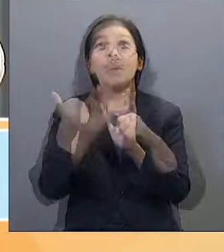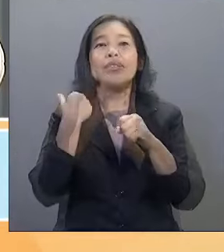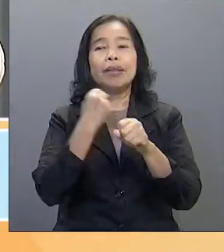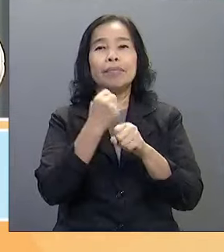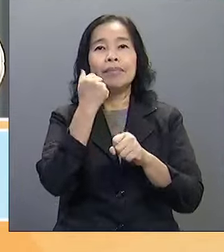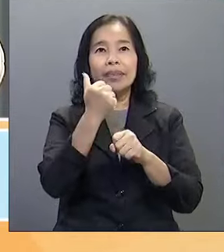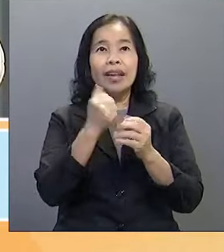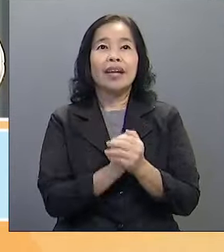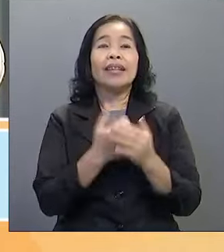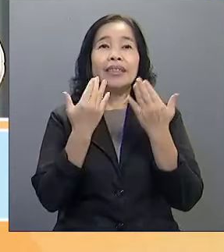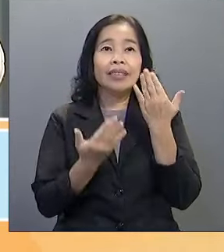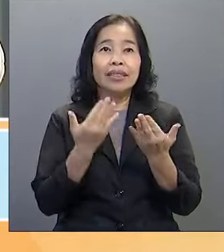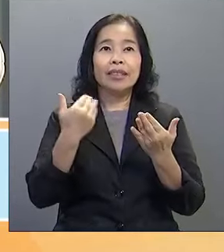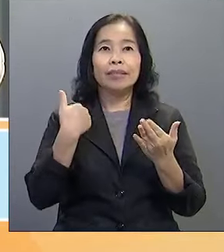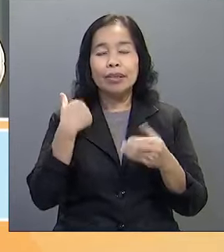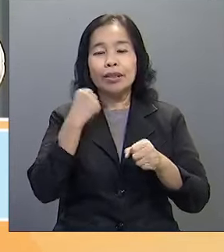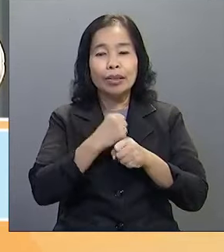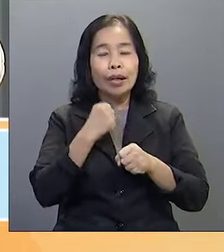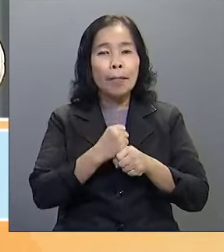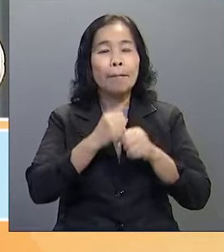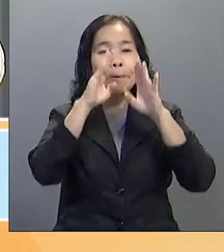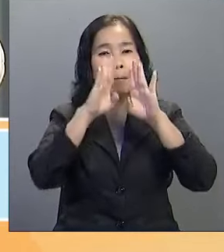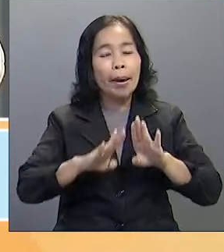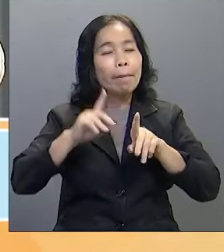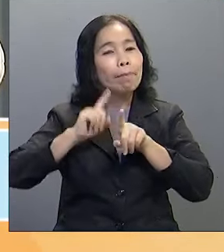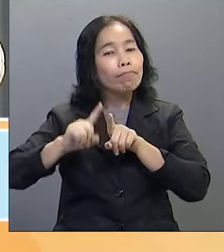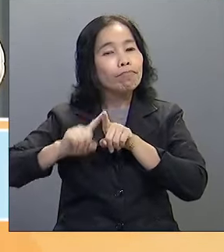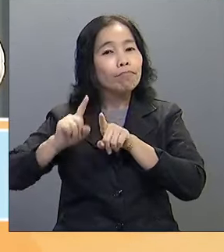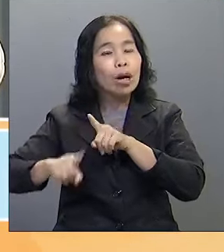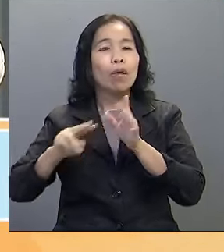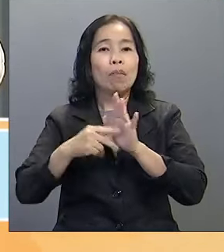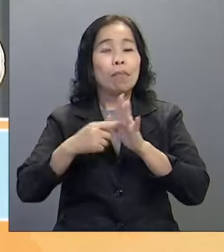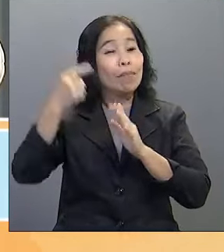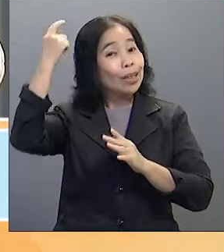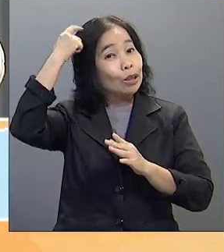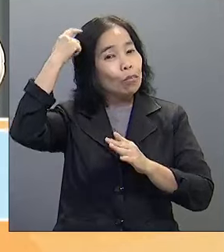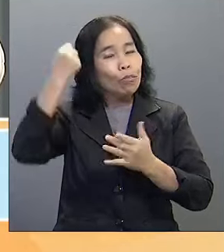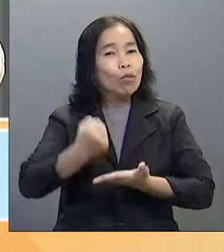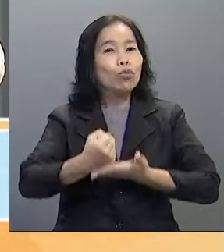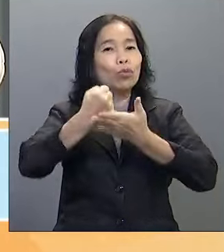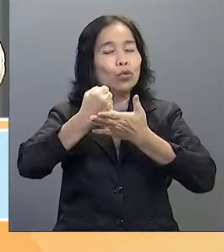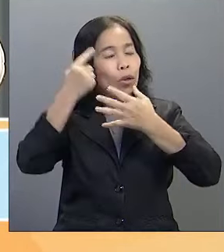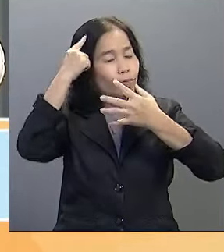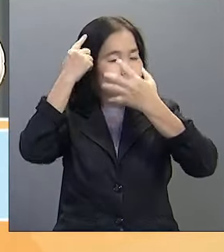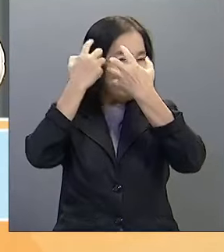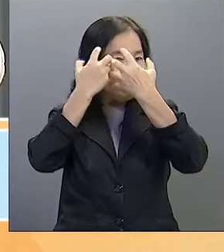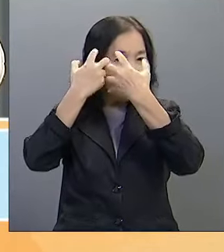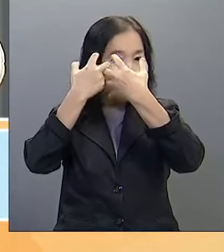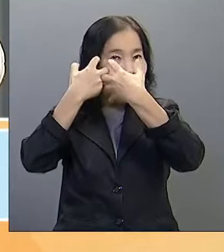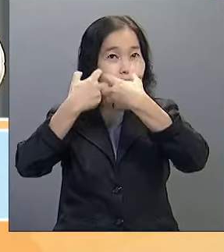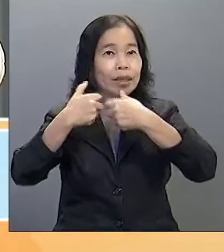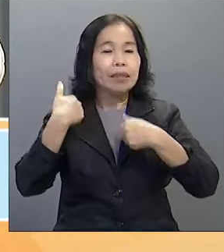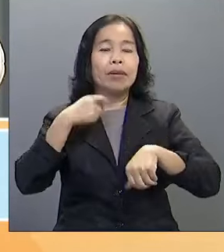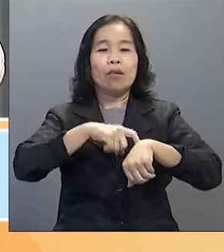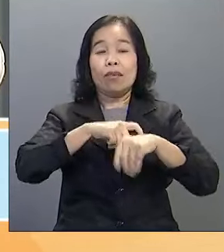แล้วก็ทำไปได้หลายๆท่าให้หลากหลายสมองก็จะได้แบบไม่จำเจนะคร ับครับ ก็ใช้เวลาอยู่15